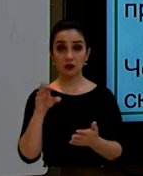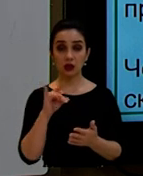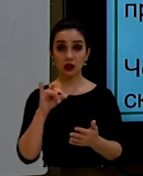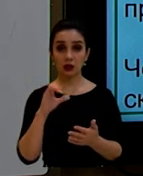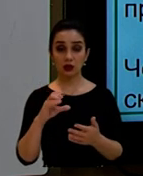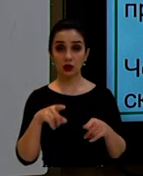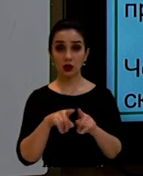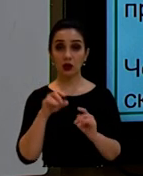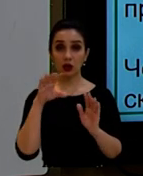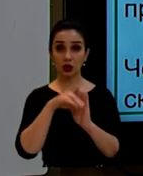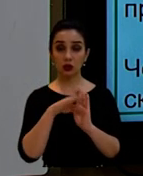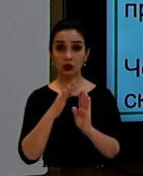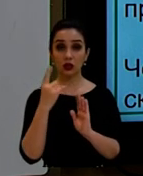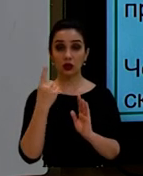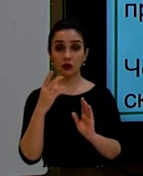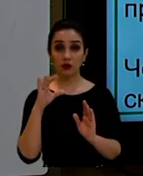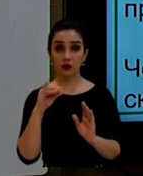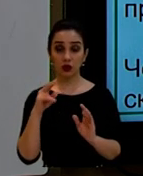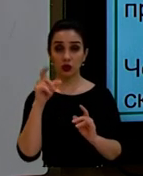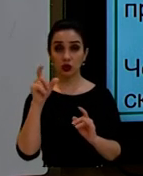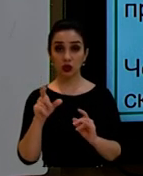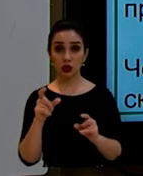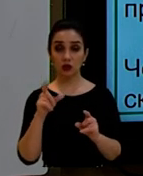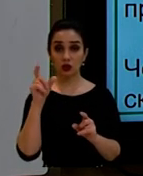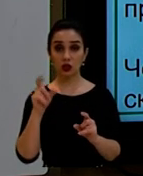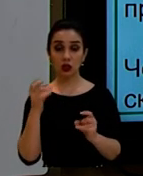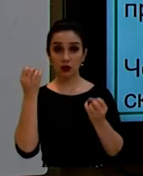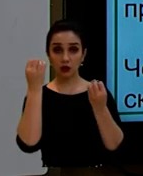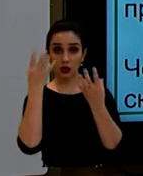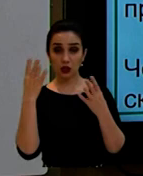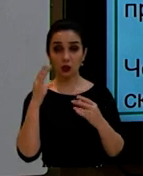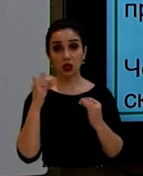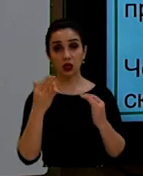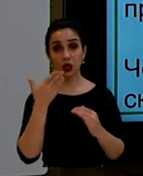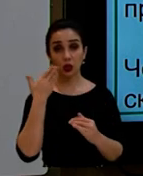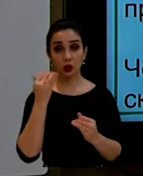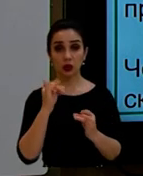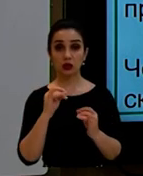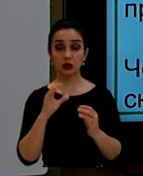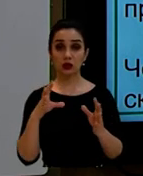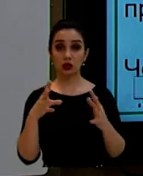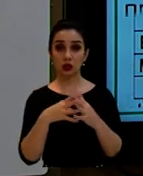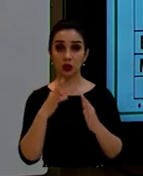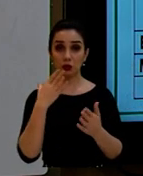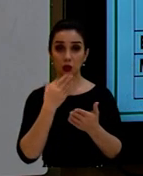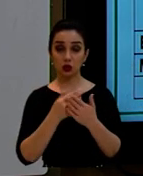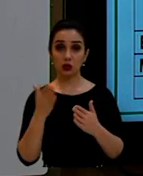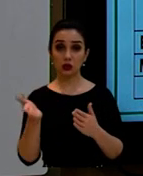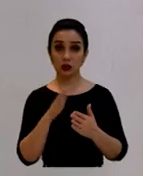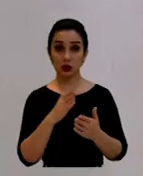рас относятся к одному виду – человек разумный и легко скрещиваются между